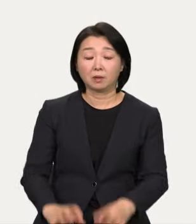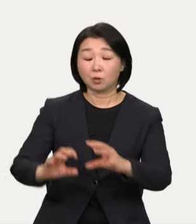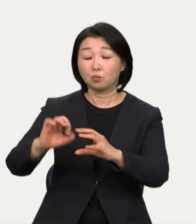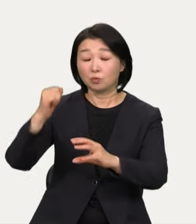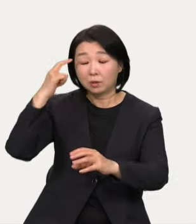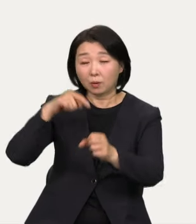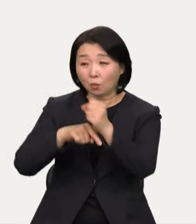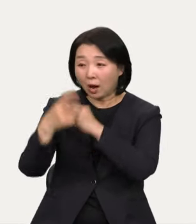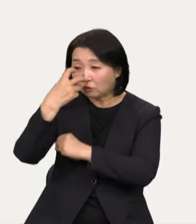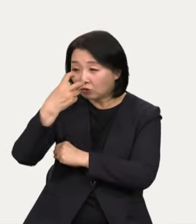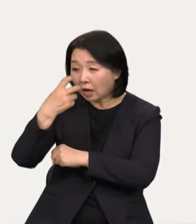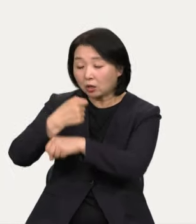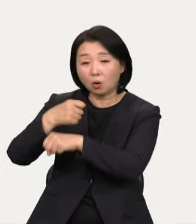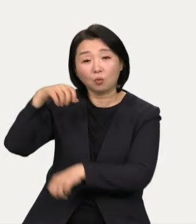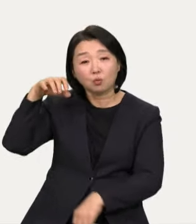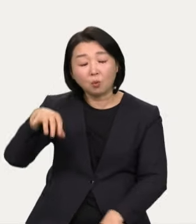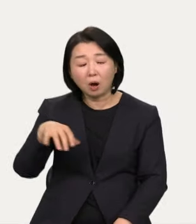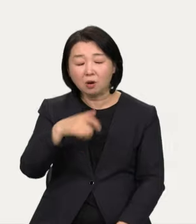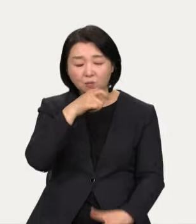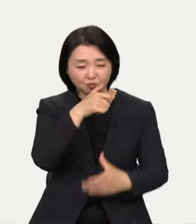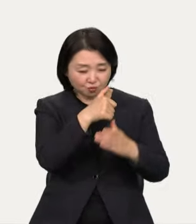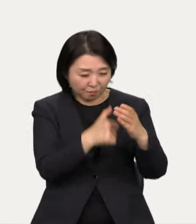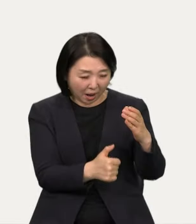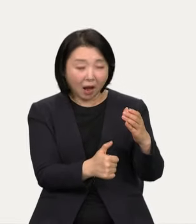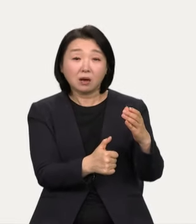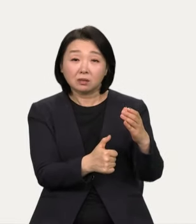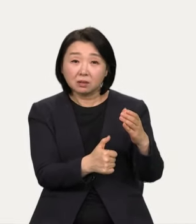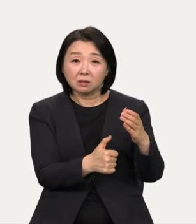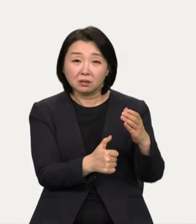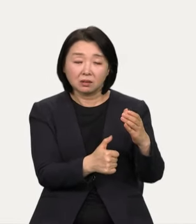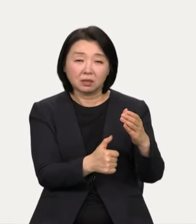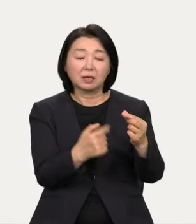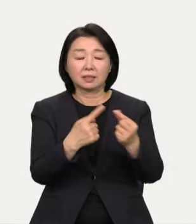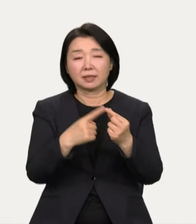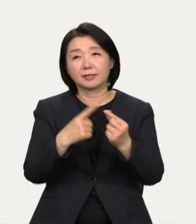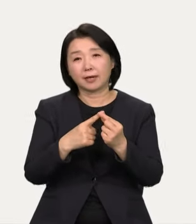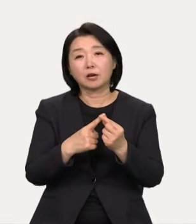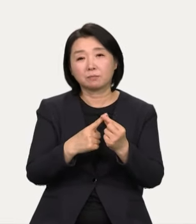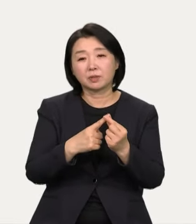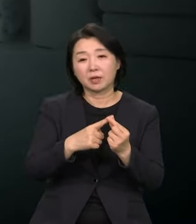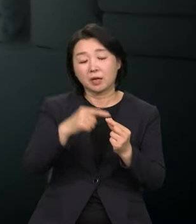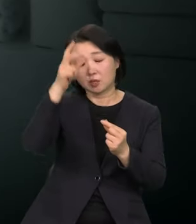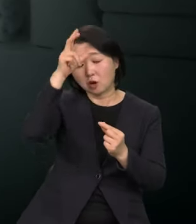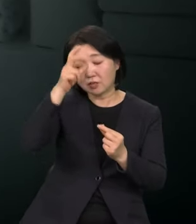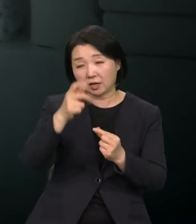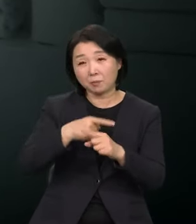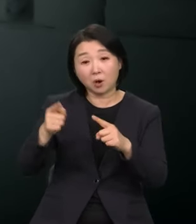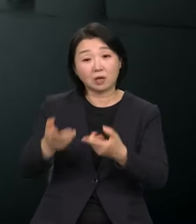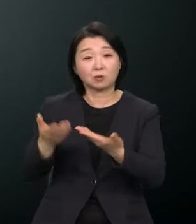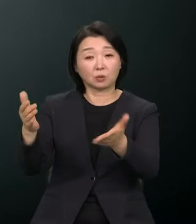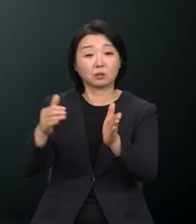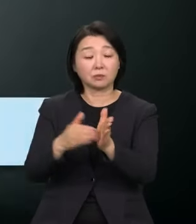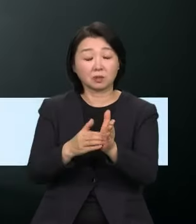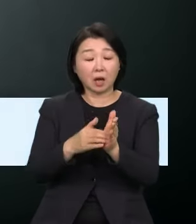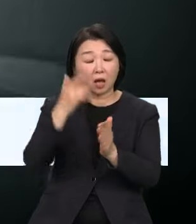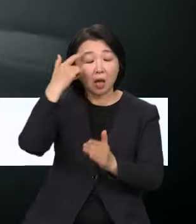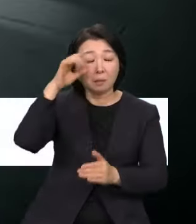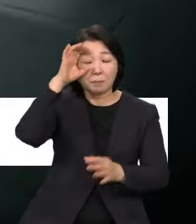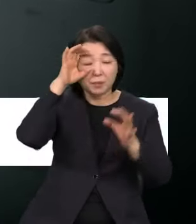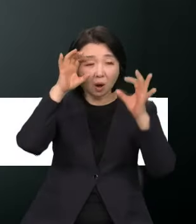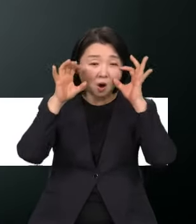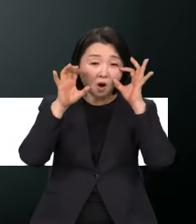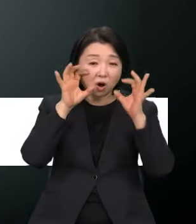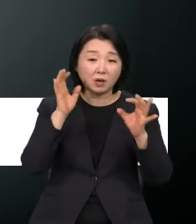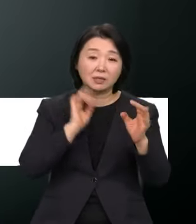연구원은 익사 가능성이 높다는 1차 구두 소견 결과를 경찰에 전달했습니다 특히 멍과 상처는 있었지만